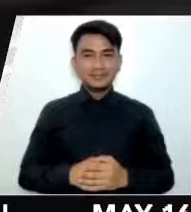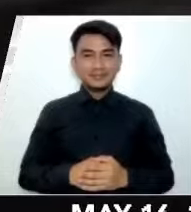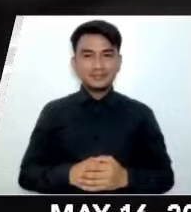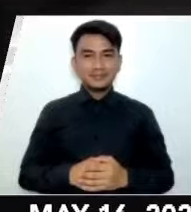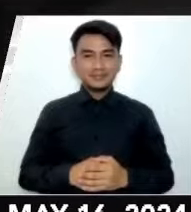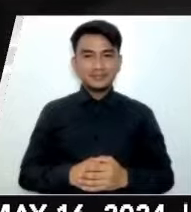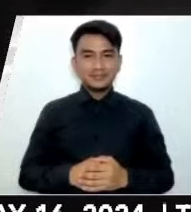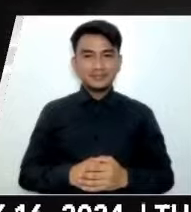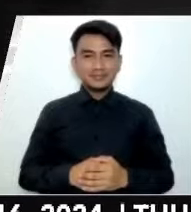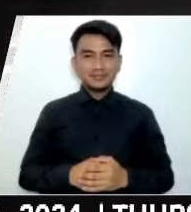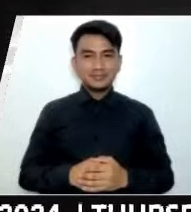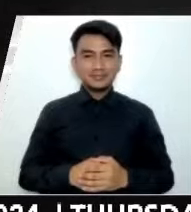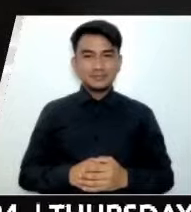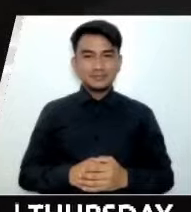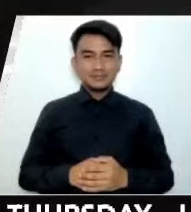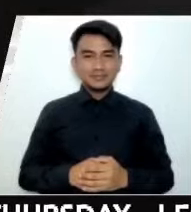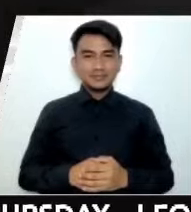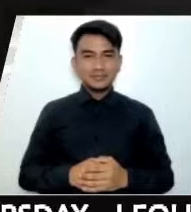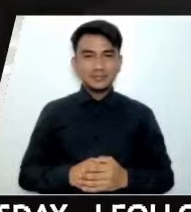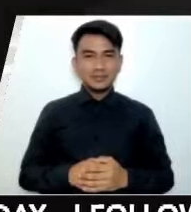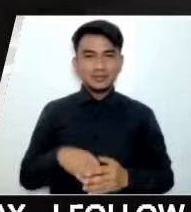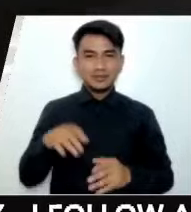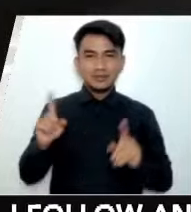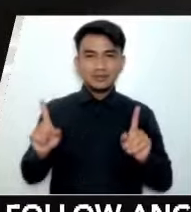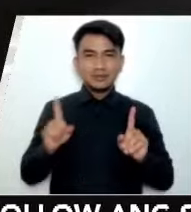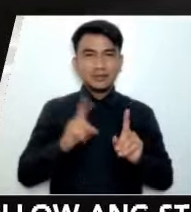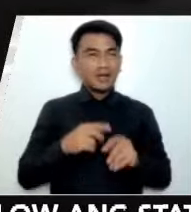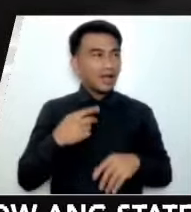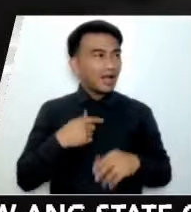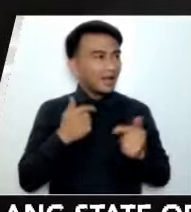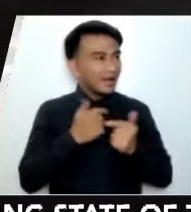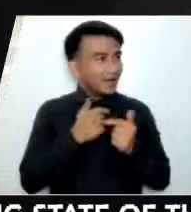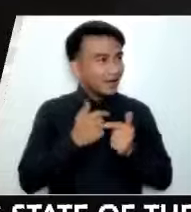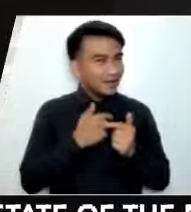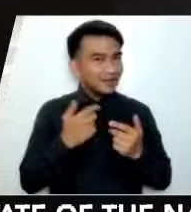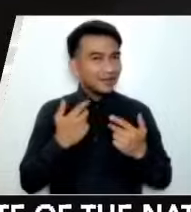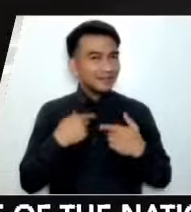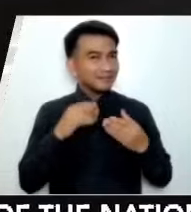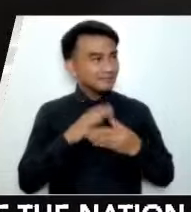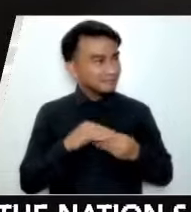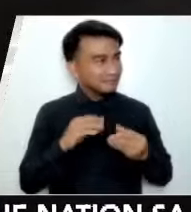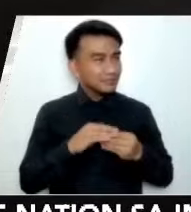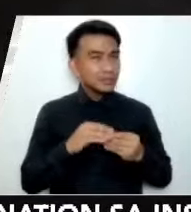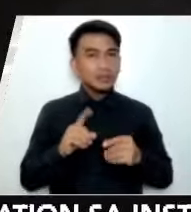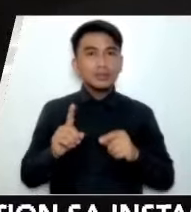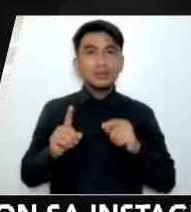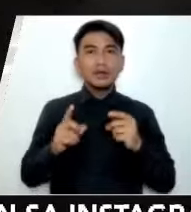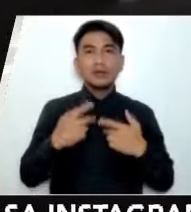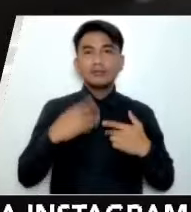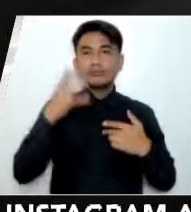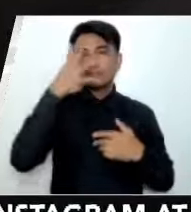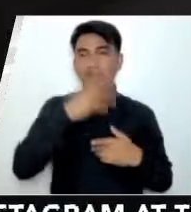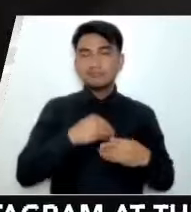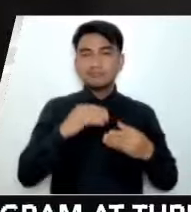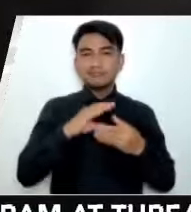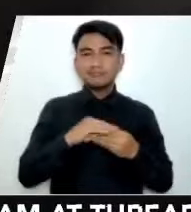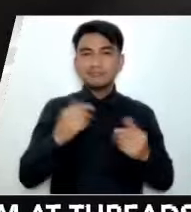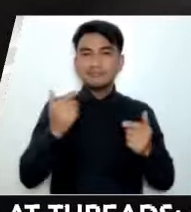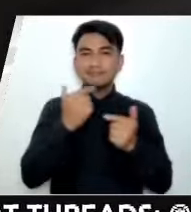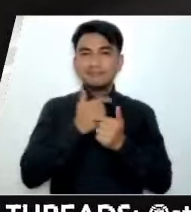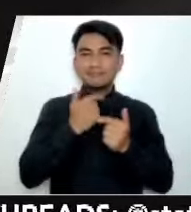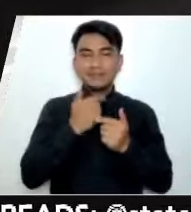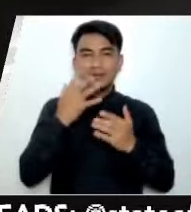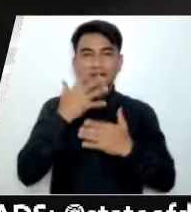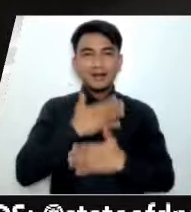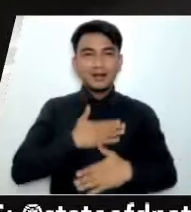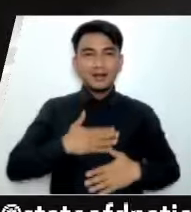Ate, nakakatawa. Nandun ako. Isang masayang kwento mula sa batang galak na galak sa nangyari sa